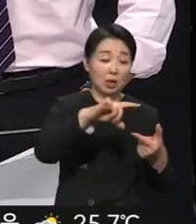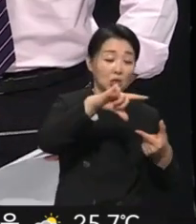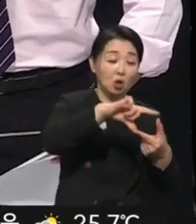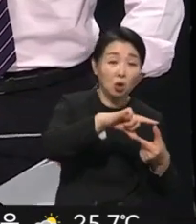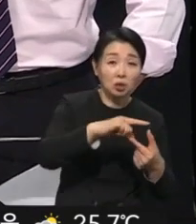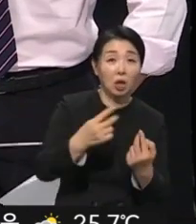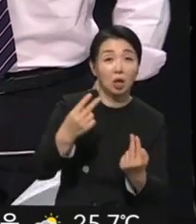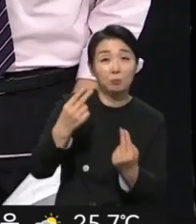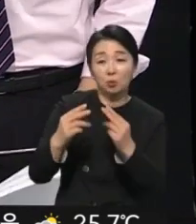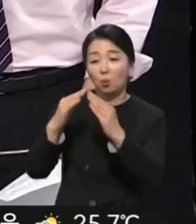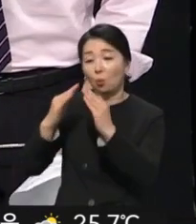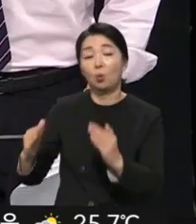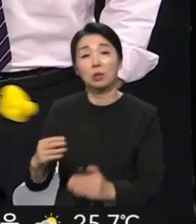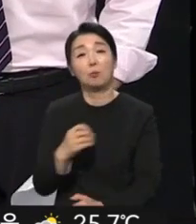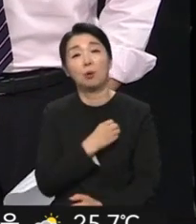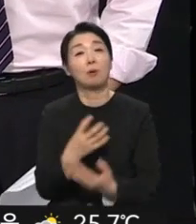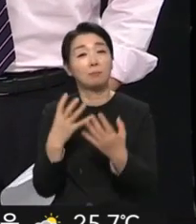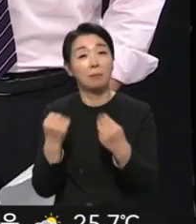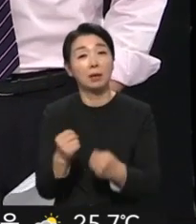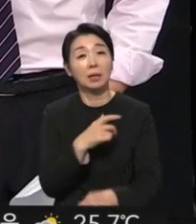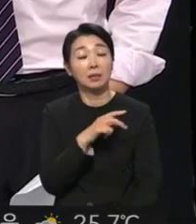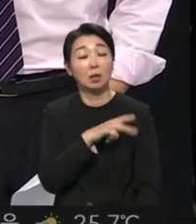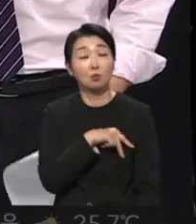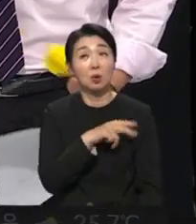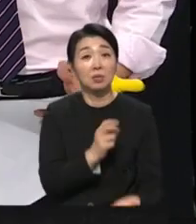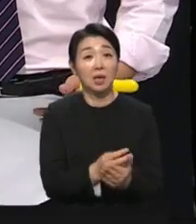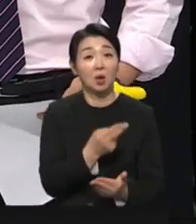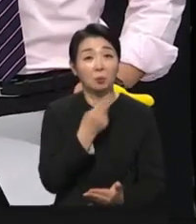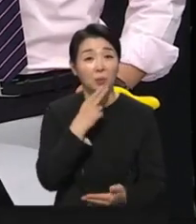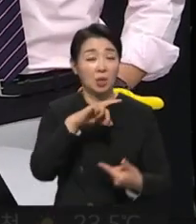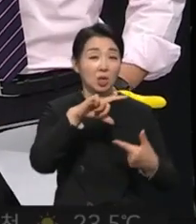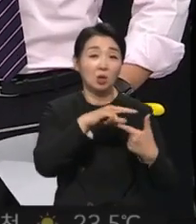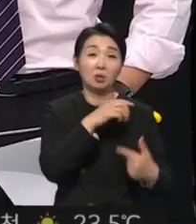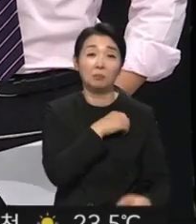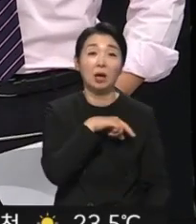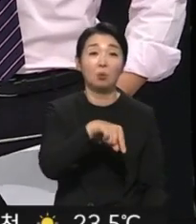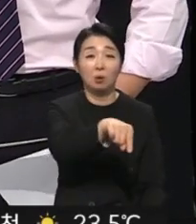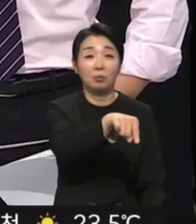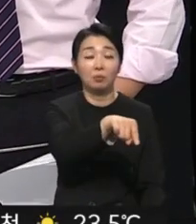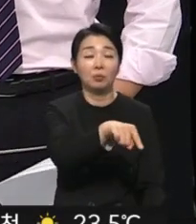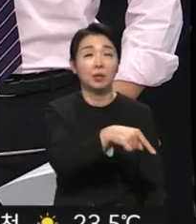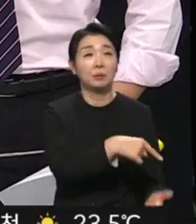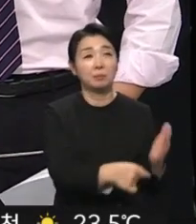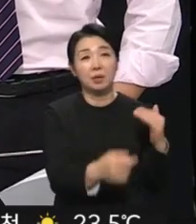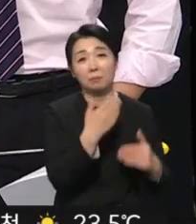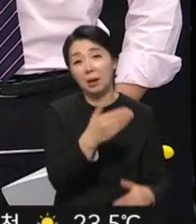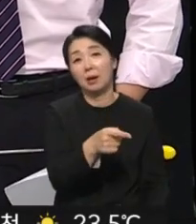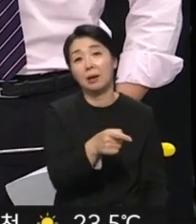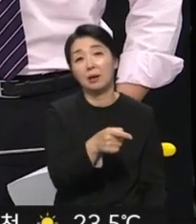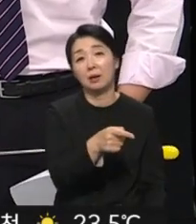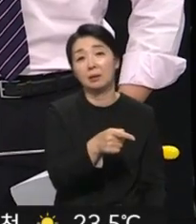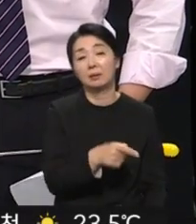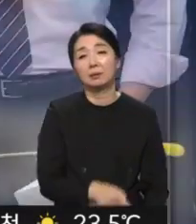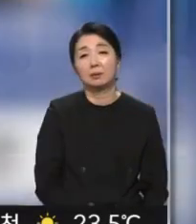호남의 당원 비율이 높죠. 대의원제가 없으면 이 영남 당원들이 상대적으로 피해를 볼 수 있는 구조인데요.